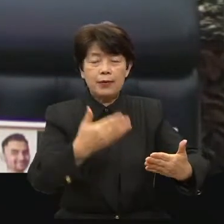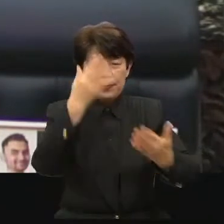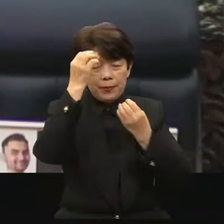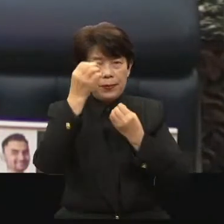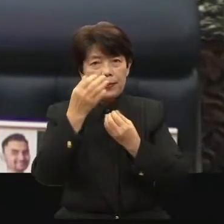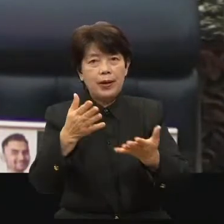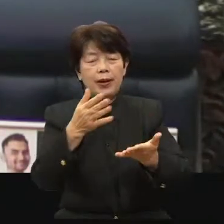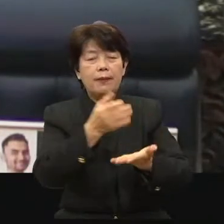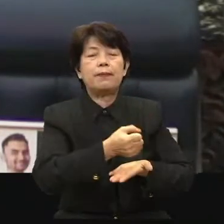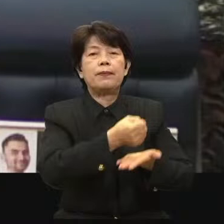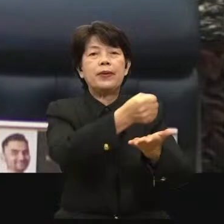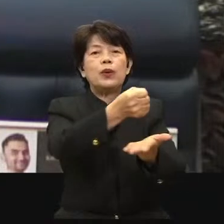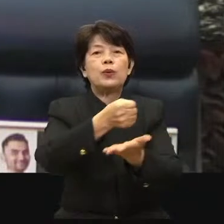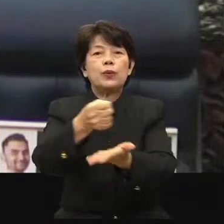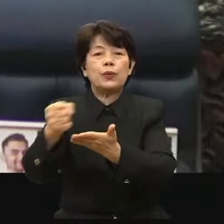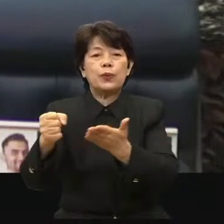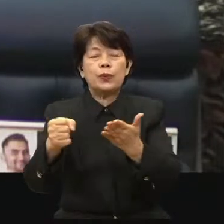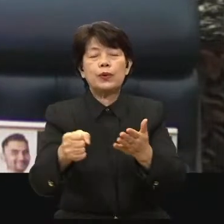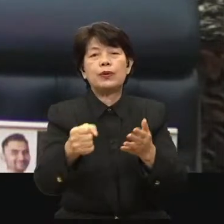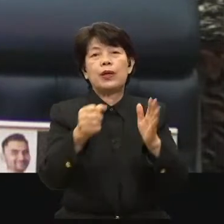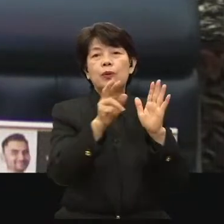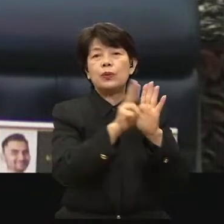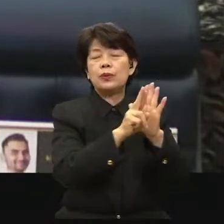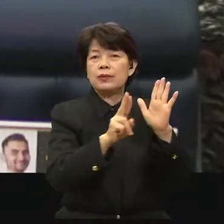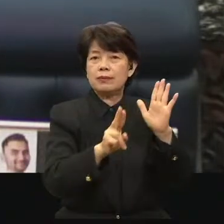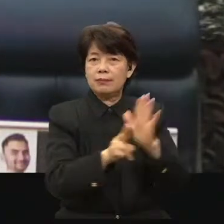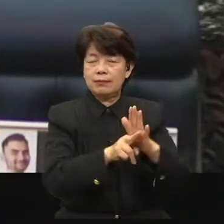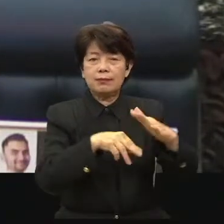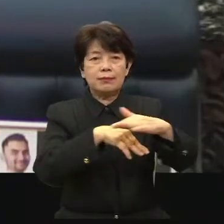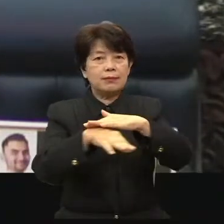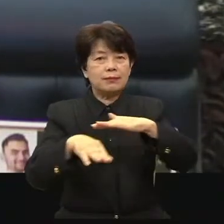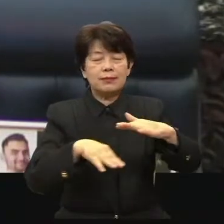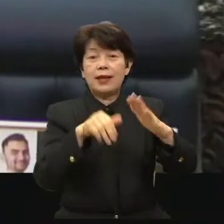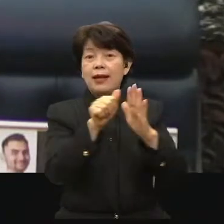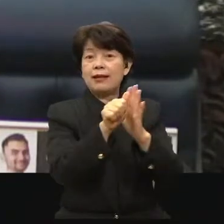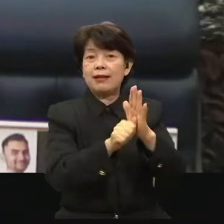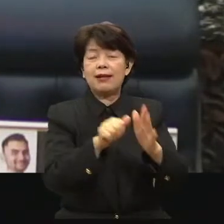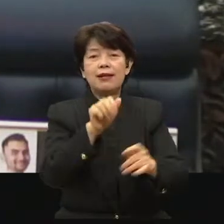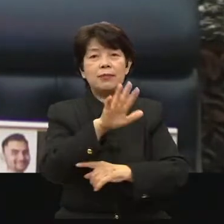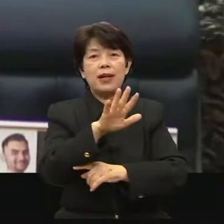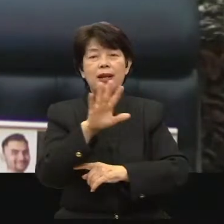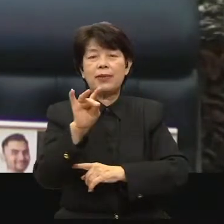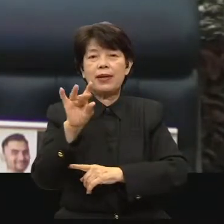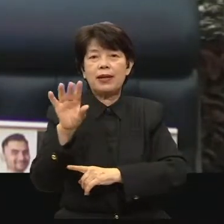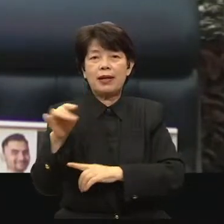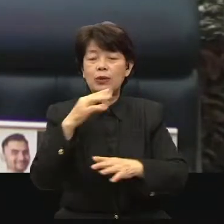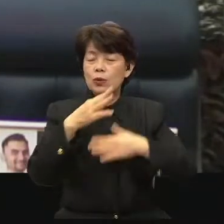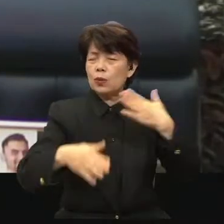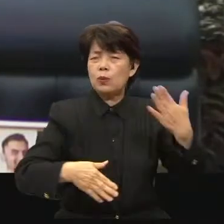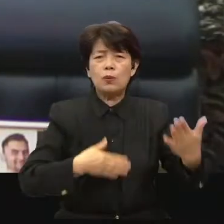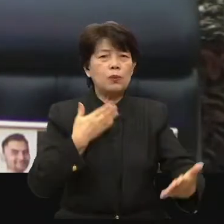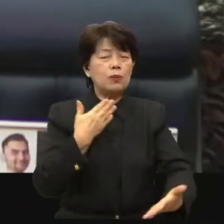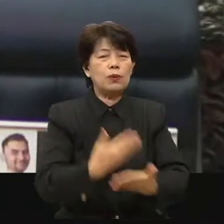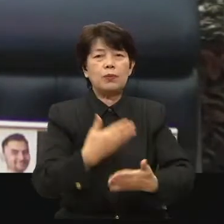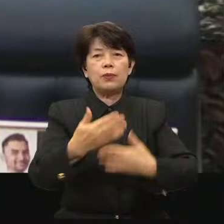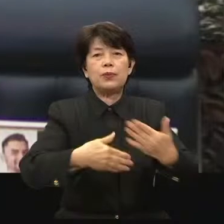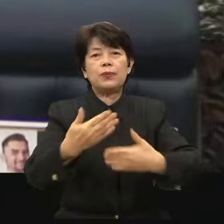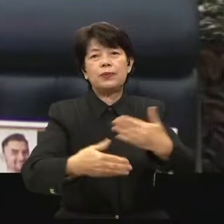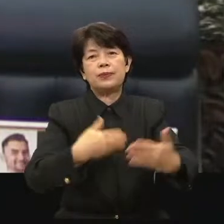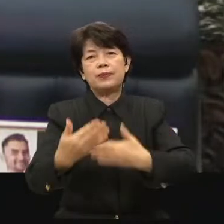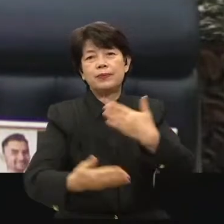peruntukan undang-undang yang termaktub di bawah Akta 588. Kesemua proses-proses siasatan